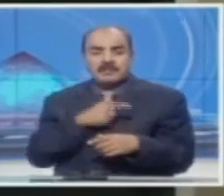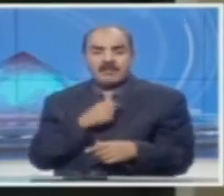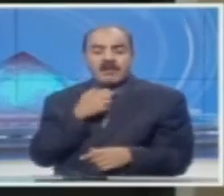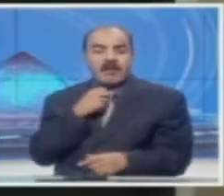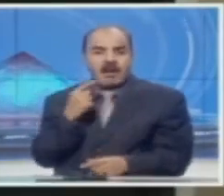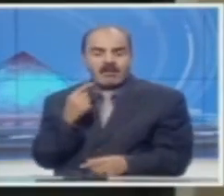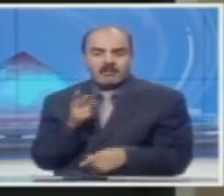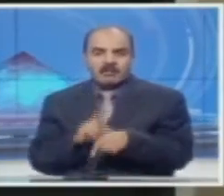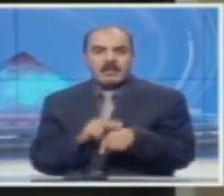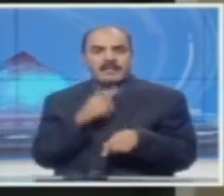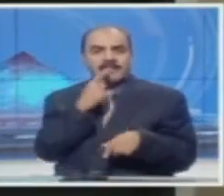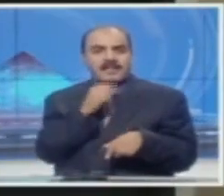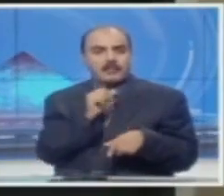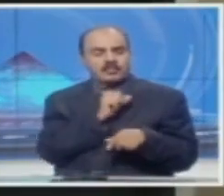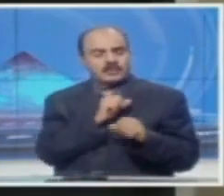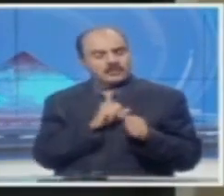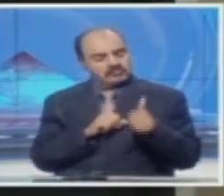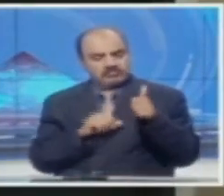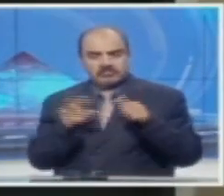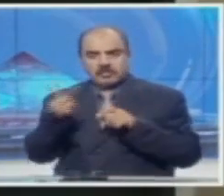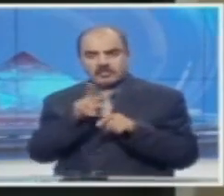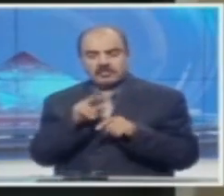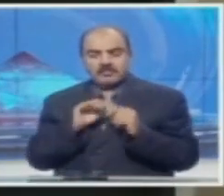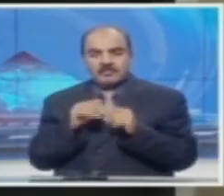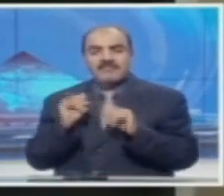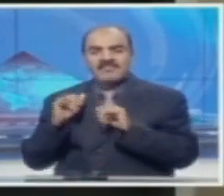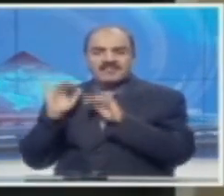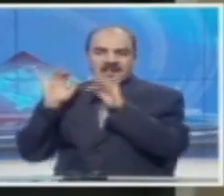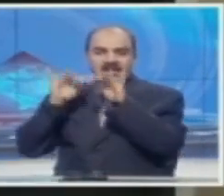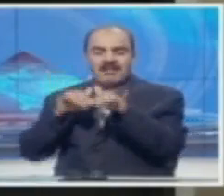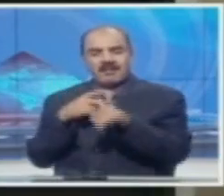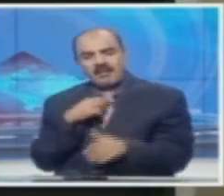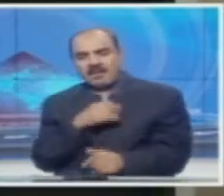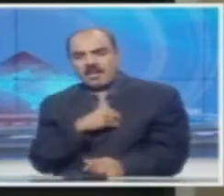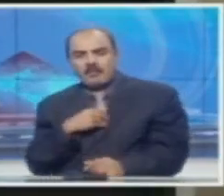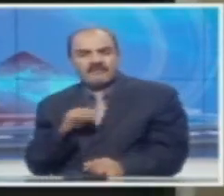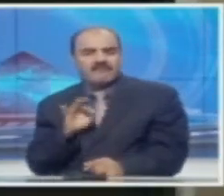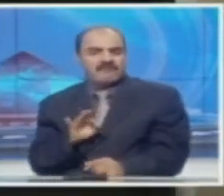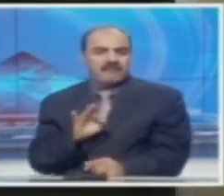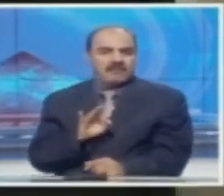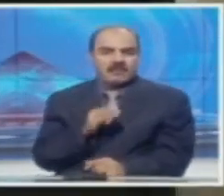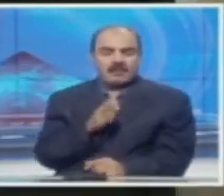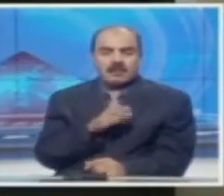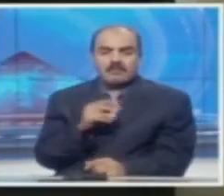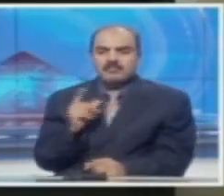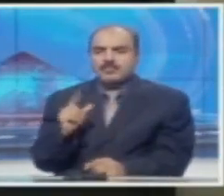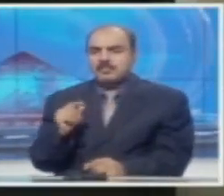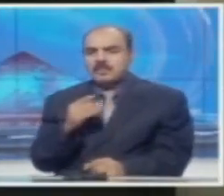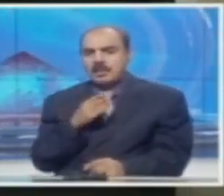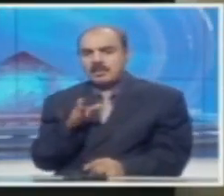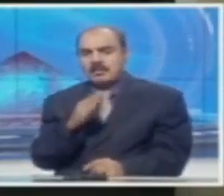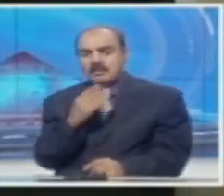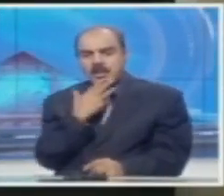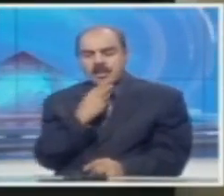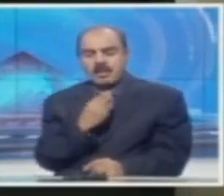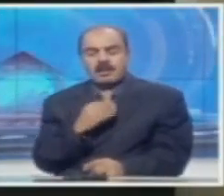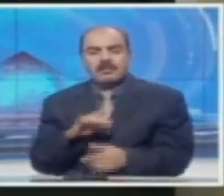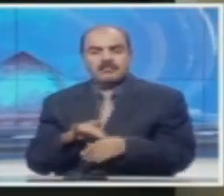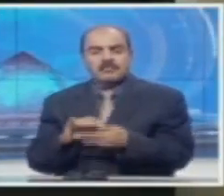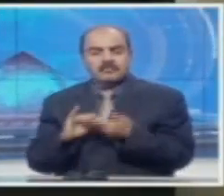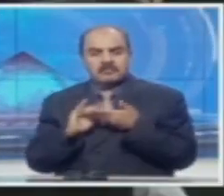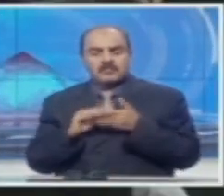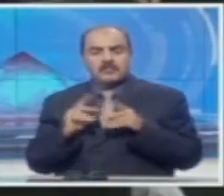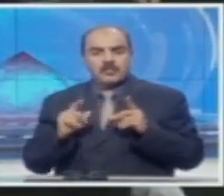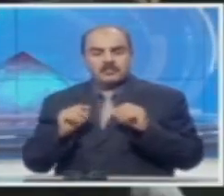خدمة اكثر امانا واكثر تميزا للسياح اللي ممكن يجوا مصر ويحصلوا على خدمة سياحية متميزة وخدمة سياحية علاجية متميزة